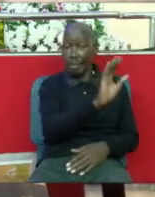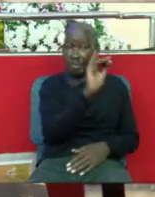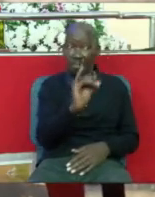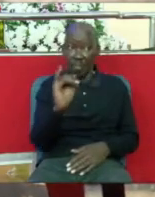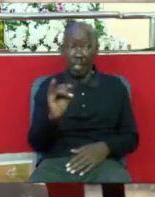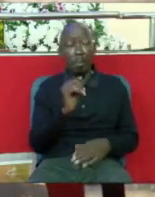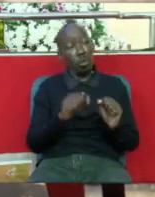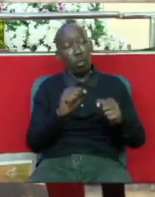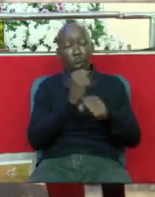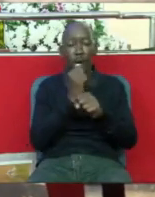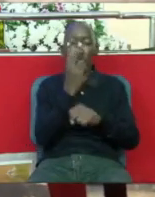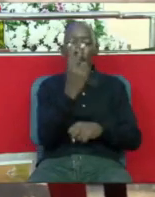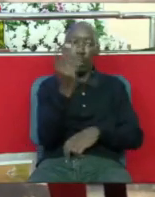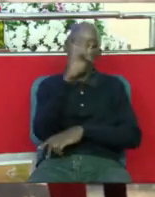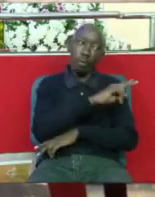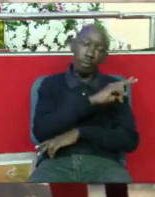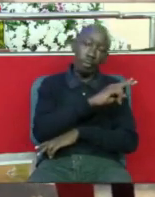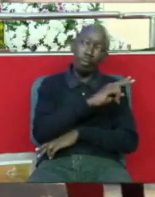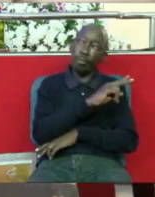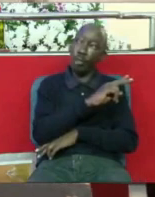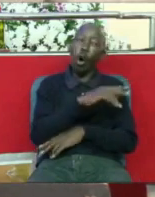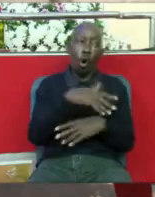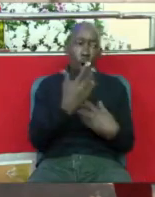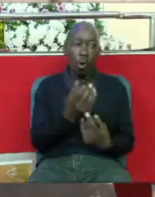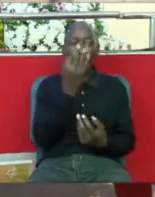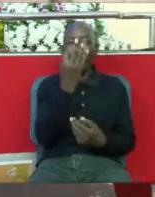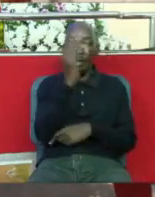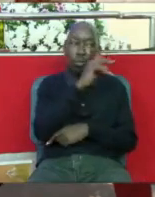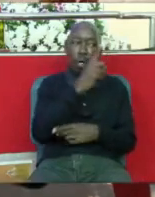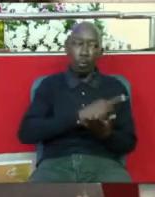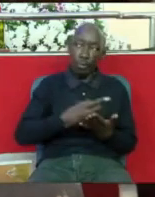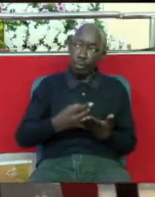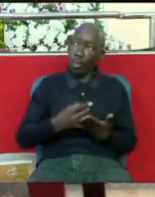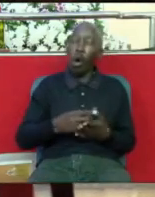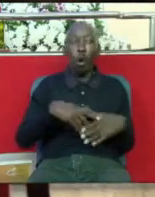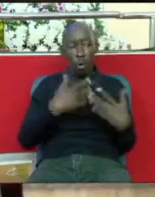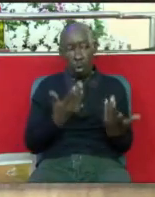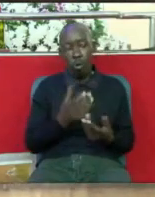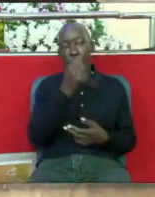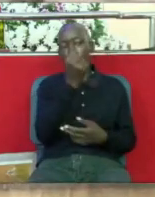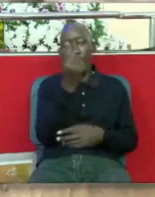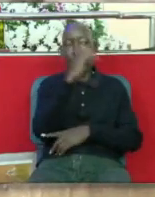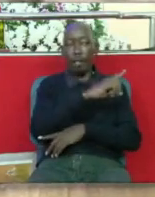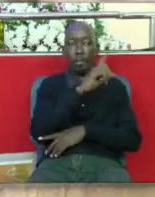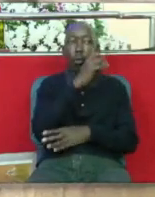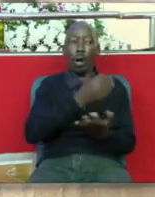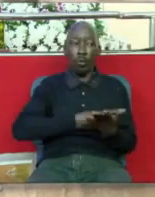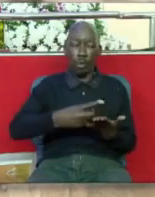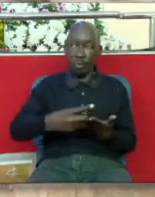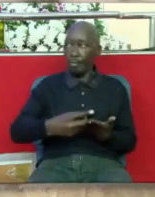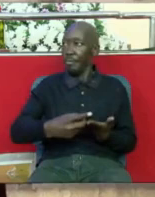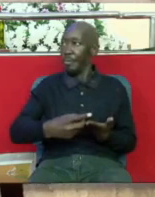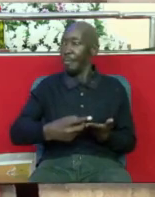work 2 days. Waweza ukafanya kazi siku mbili. A week or 3 days a week. Ama siku tatu kwa juma. Or 5 days a week. Ama siku tano kwa